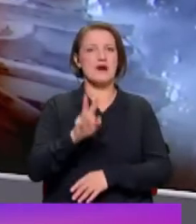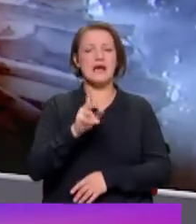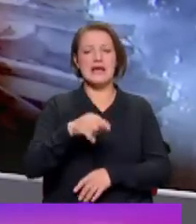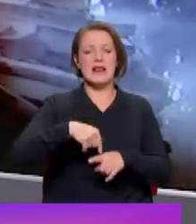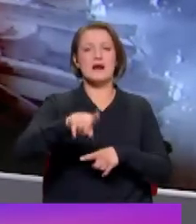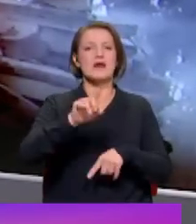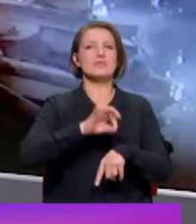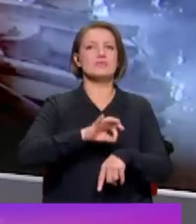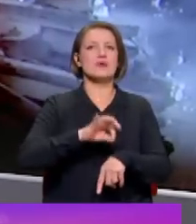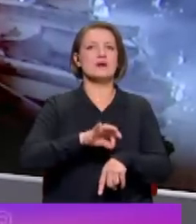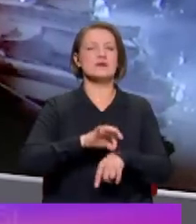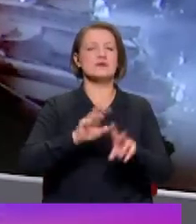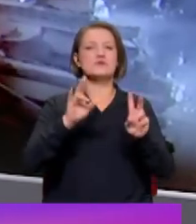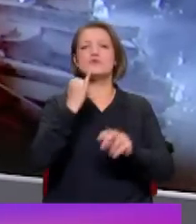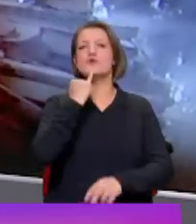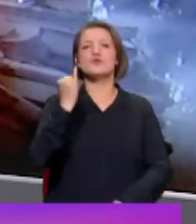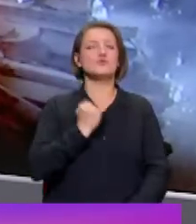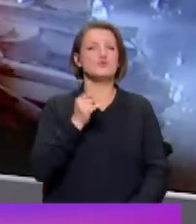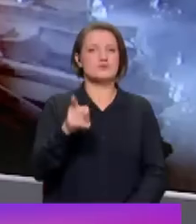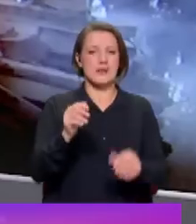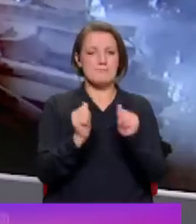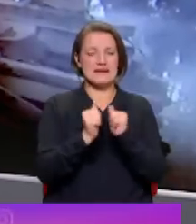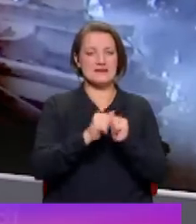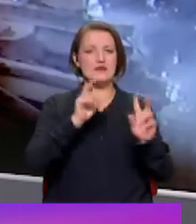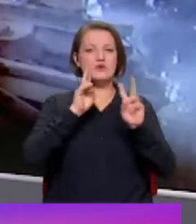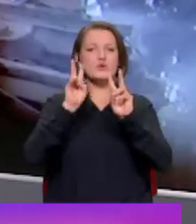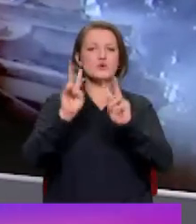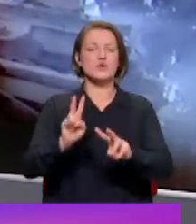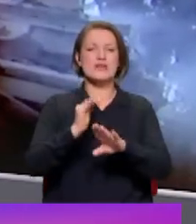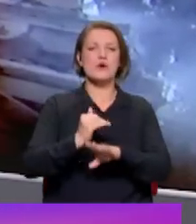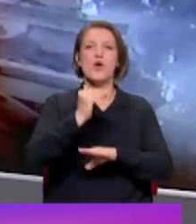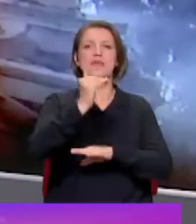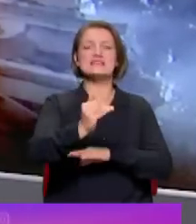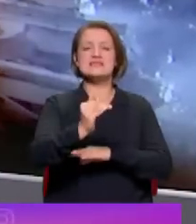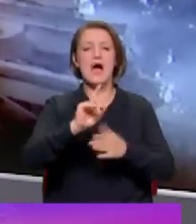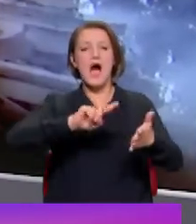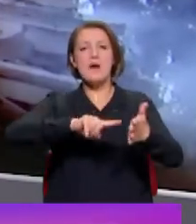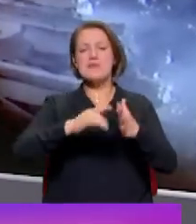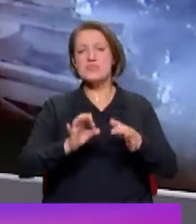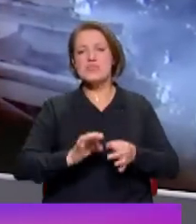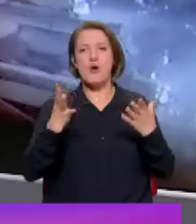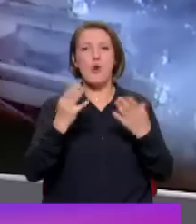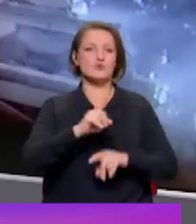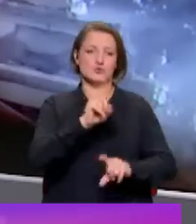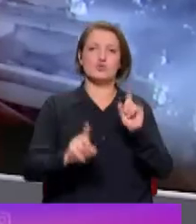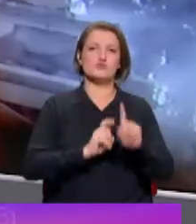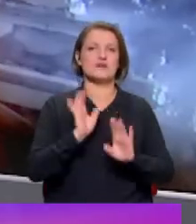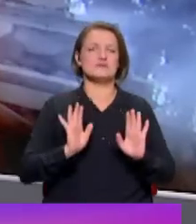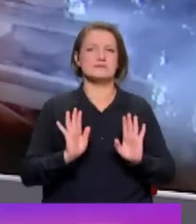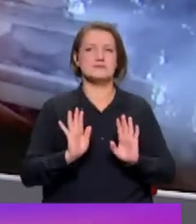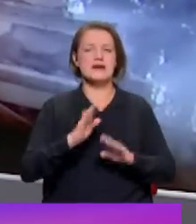ilerleyen dakikalarda konuğumuz La birlikte görünenin ötesinde Aslında amacın ne olduğunu sorgulayacağız